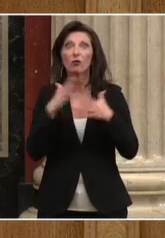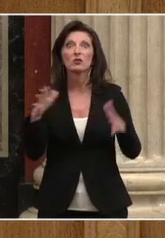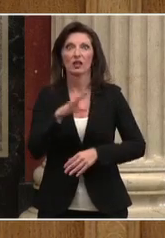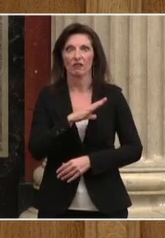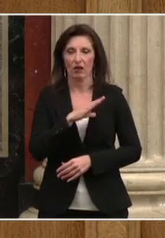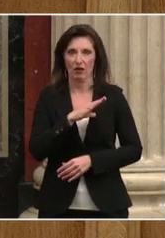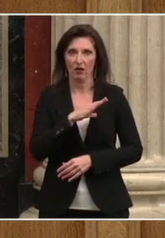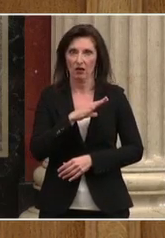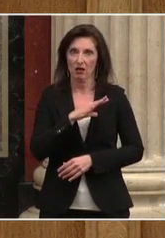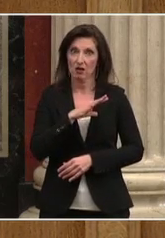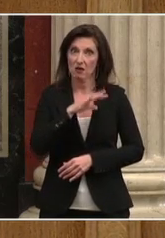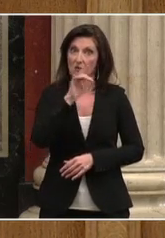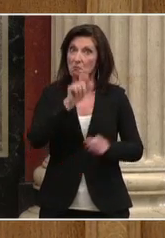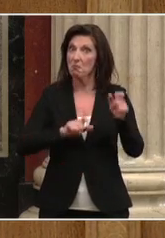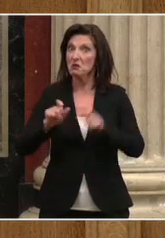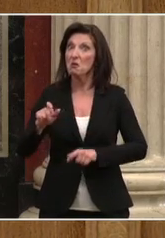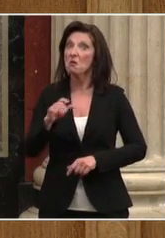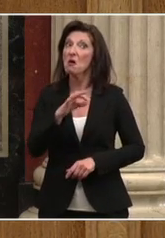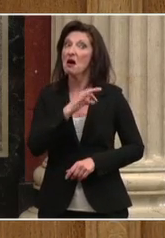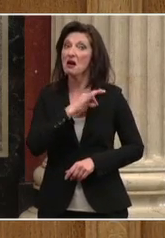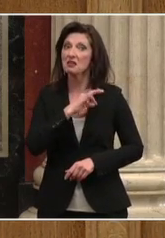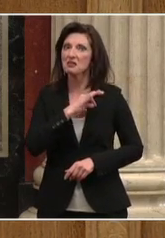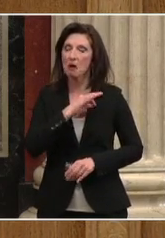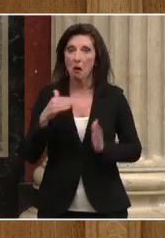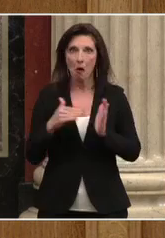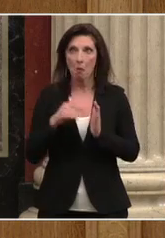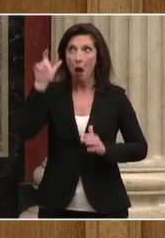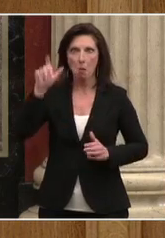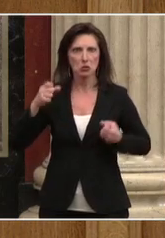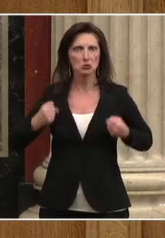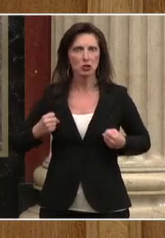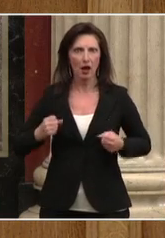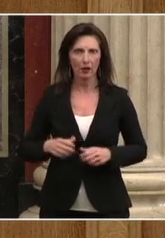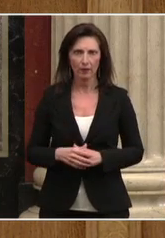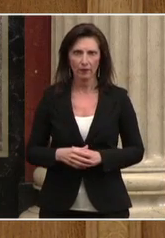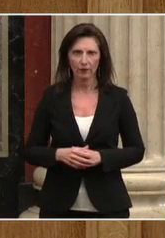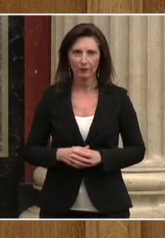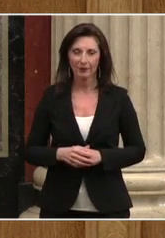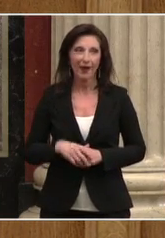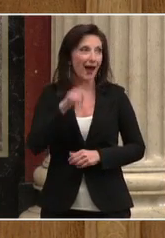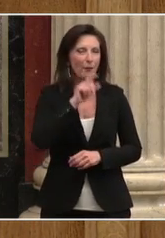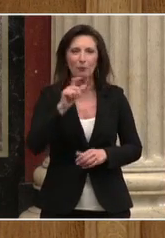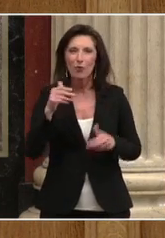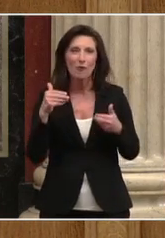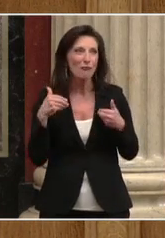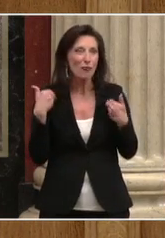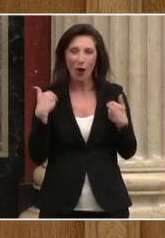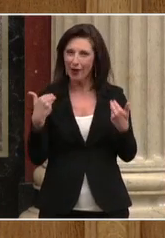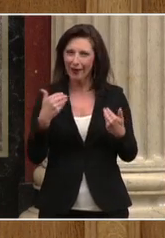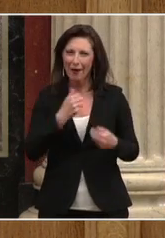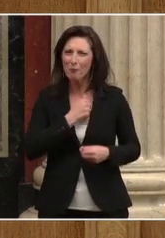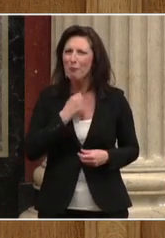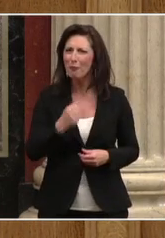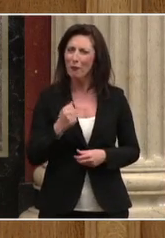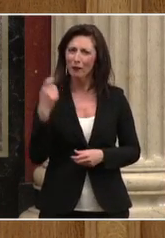Wer Angst hat, ruft nach dem starken Mann. Wer hingegen Freude hat, Mut und